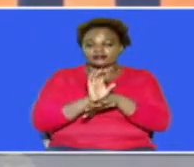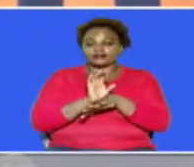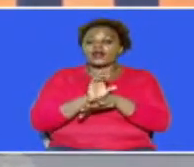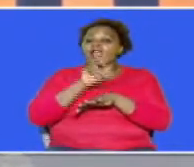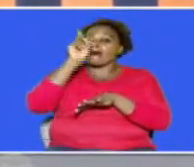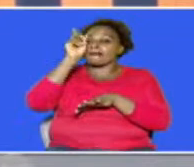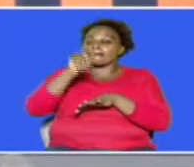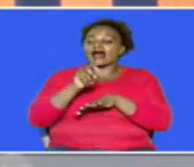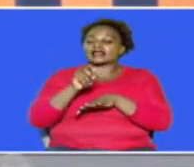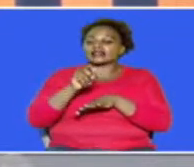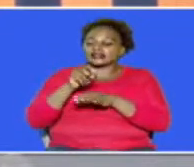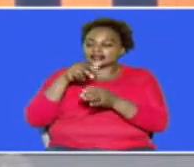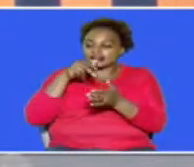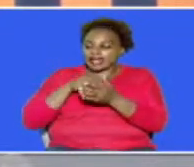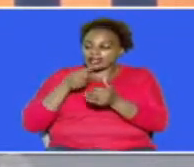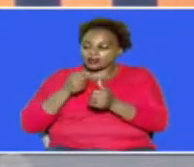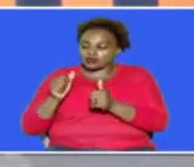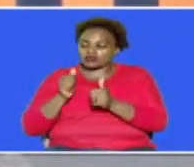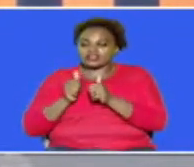must take sides.